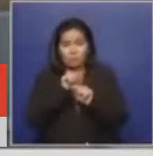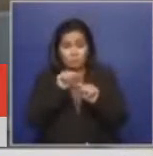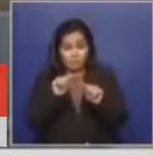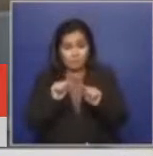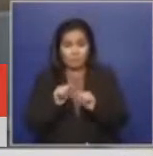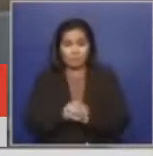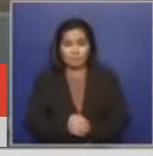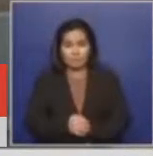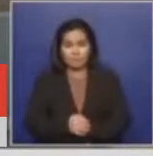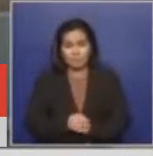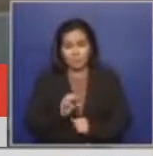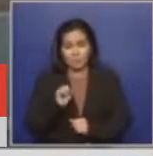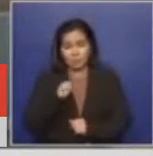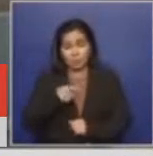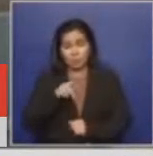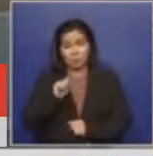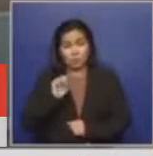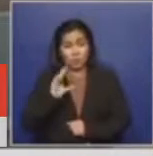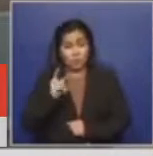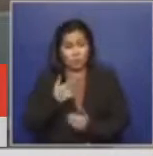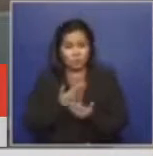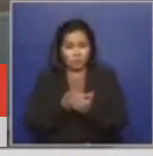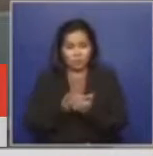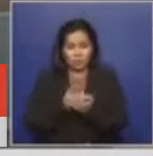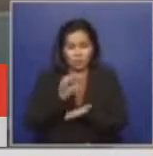2.6% สปสช.เพิ่มขึ้น